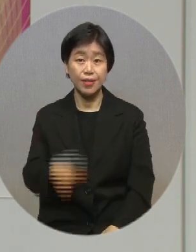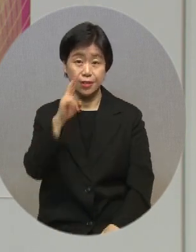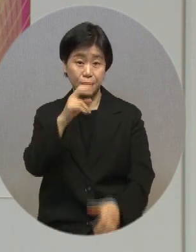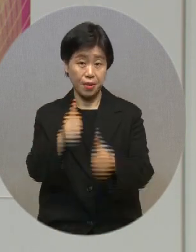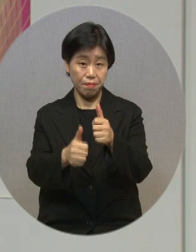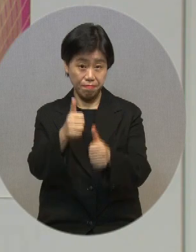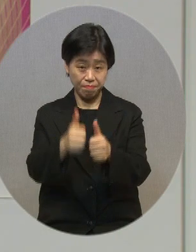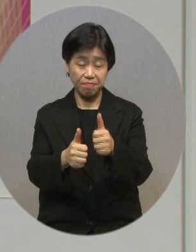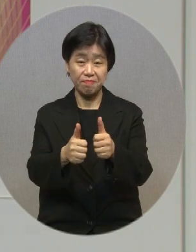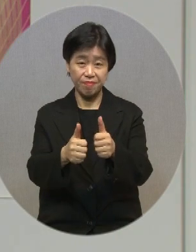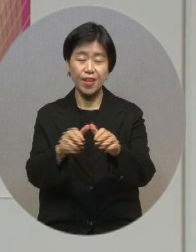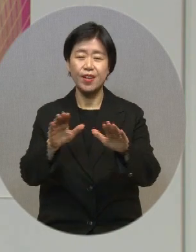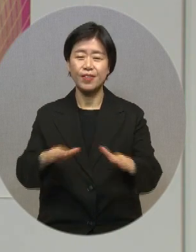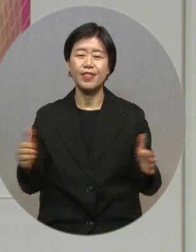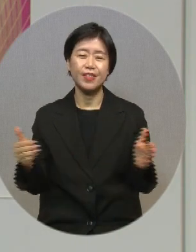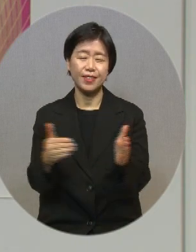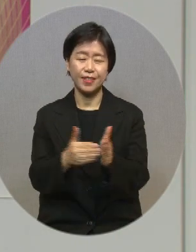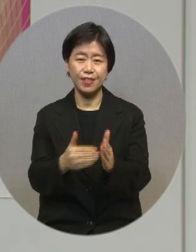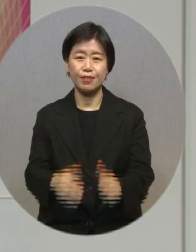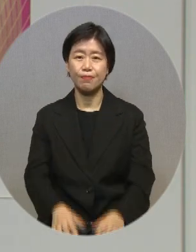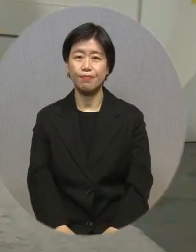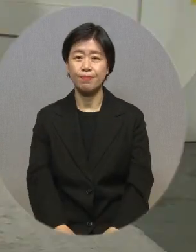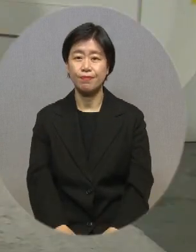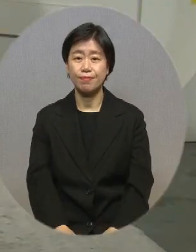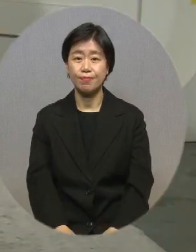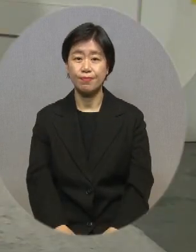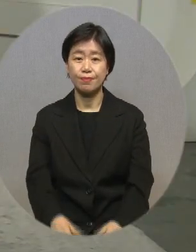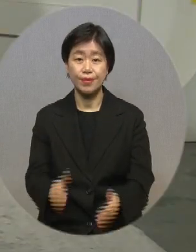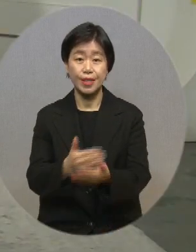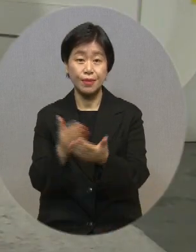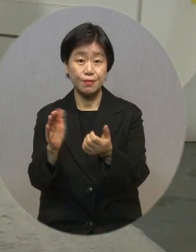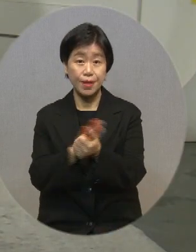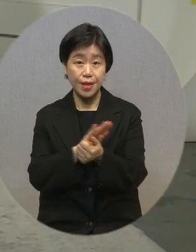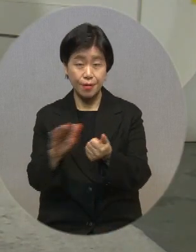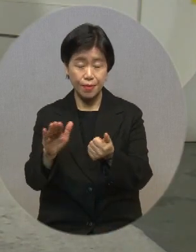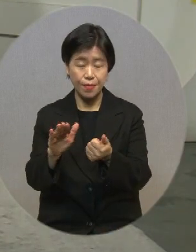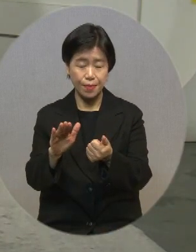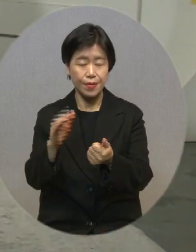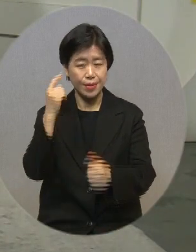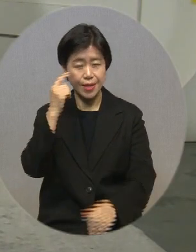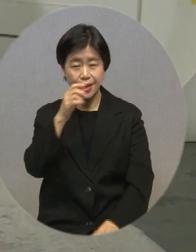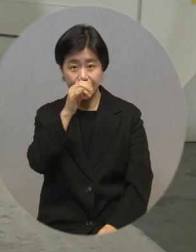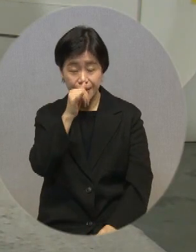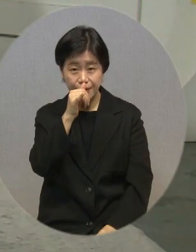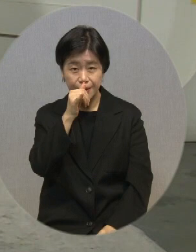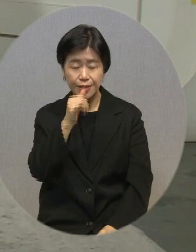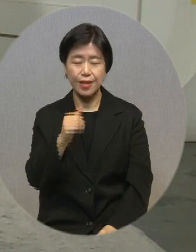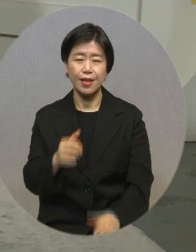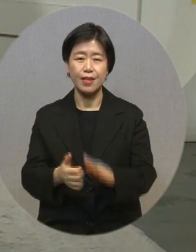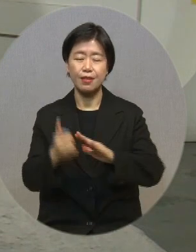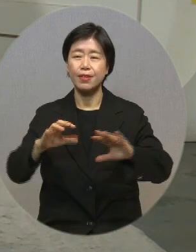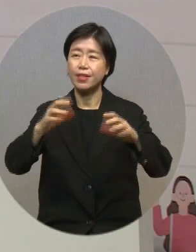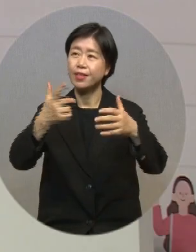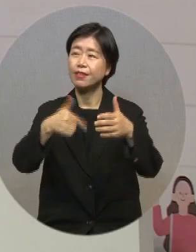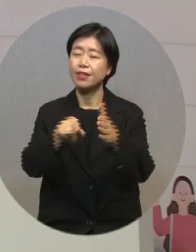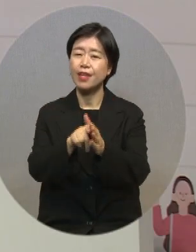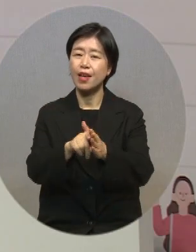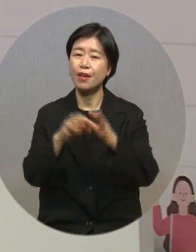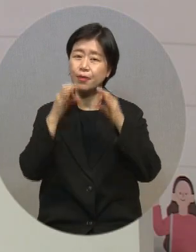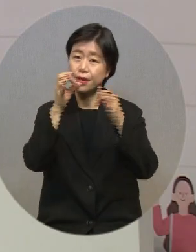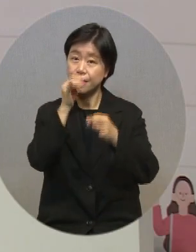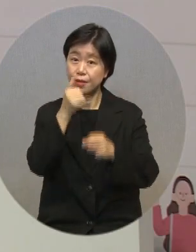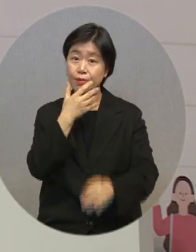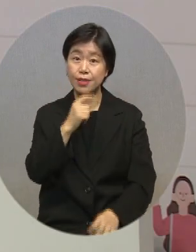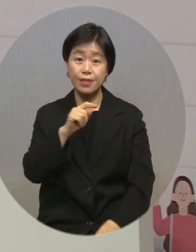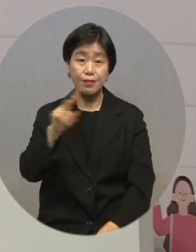대회. 오늘 순서는 여기서 마무리합니다. 나눔과 배려를 상정하는 방송 함께하는 희망 세상을 앞장서고 있는 복지 TV